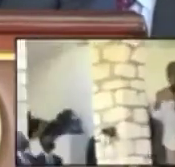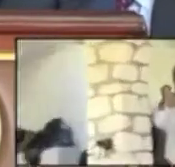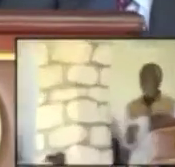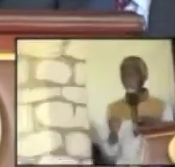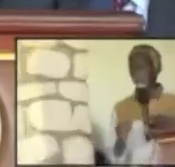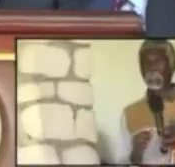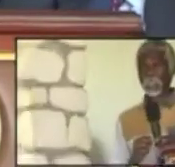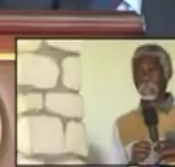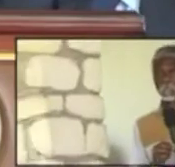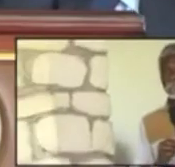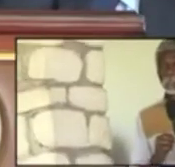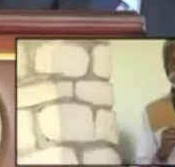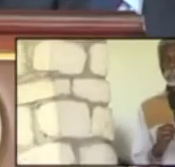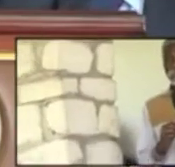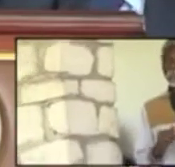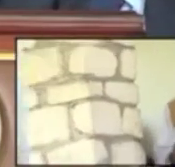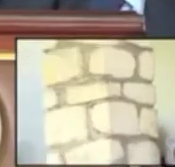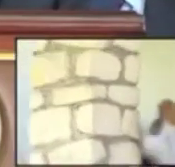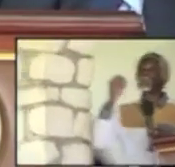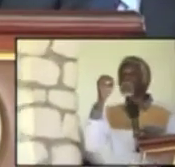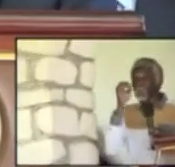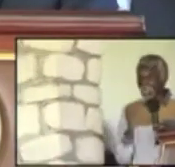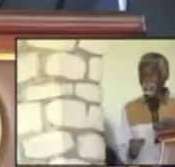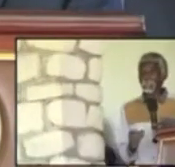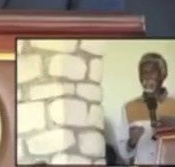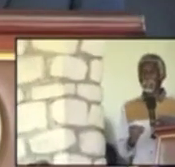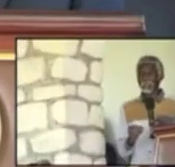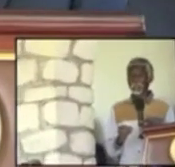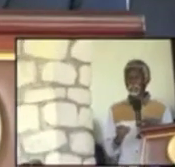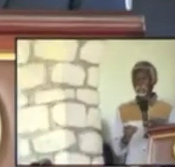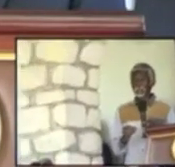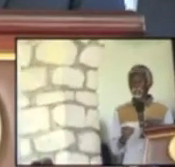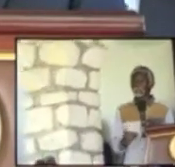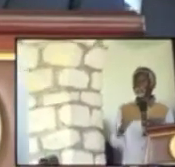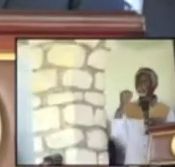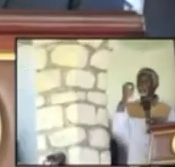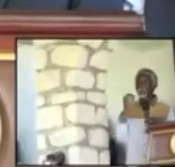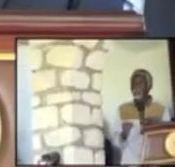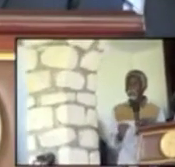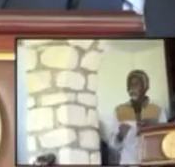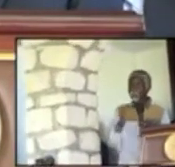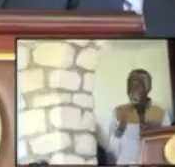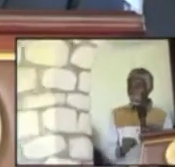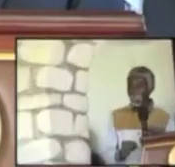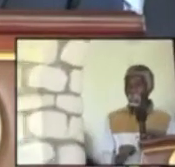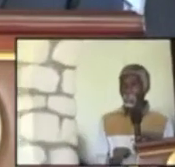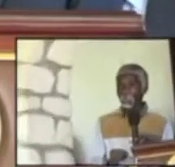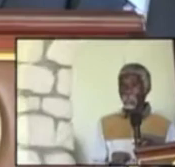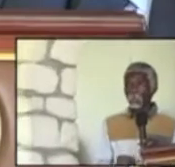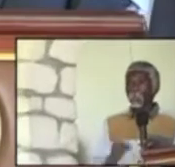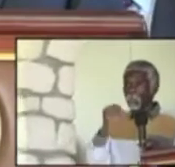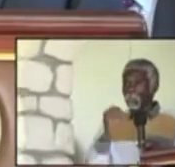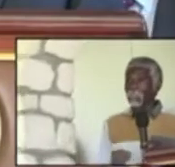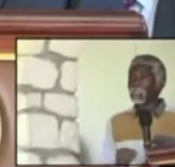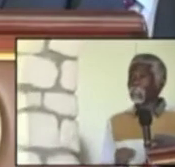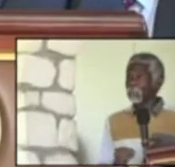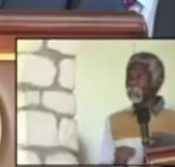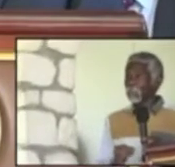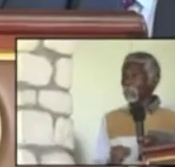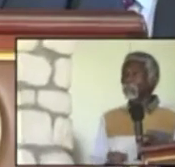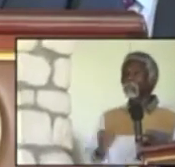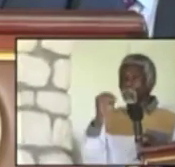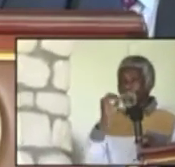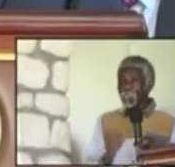profité occasion ça. Occasion solennelle ça. Pour me battre un gros bravo au président, premier ministre,